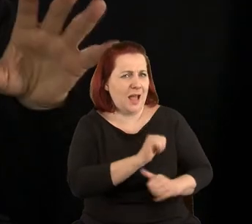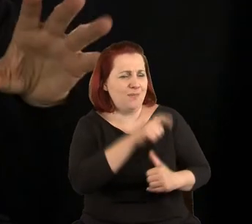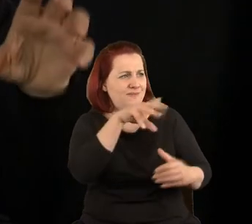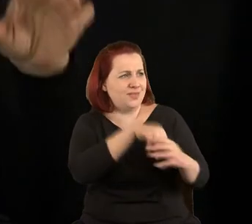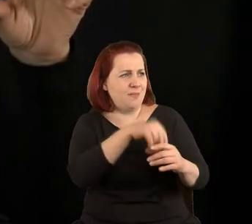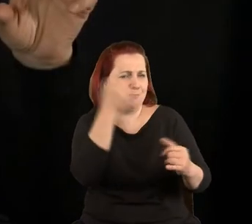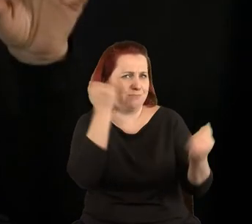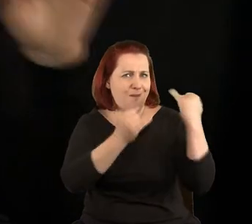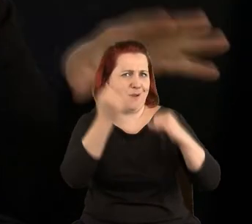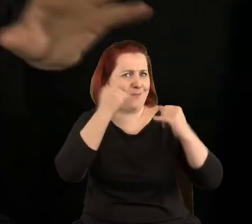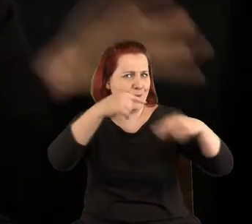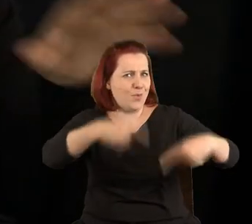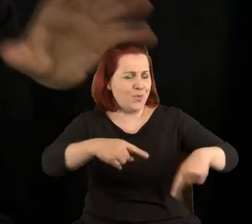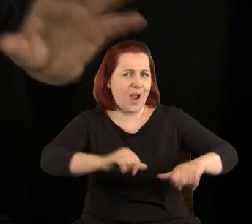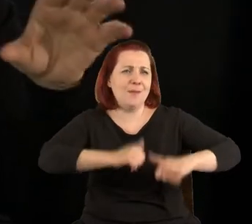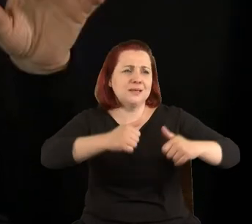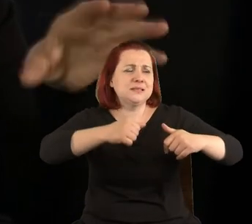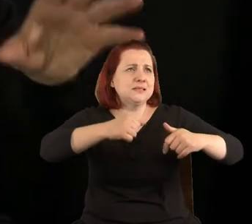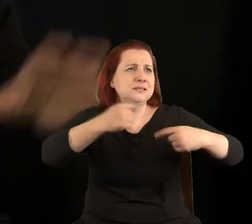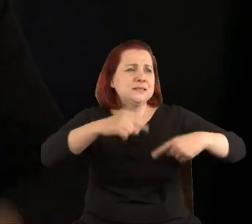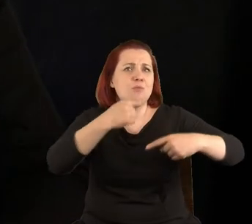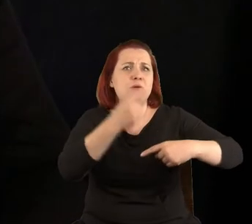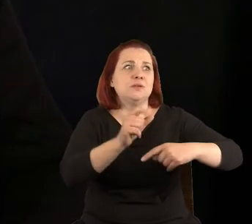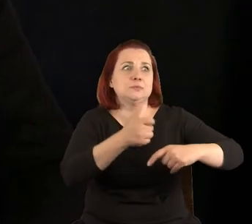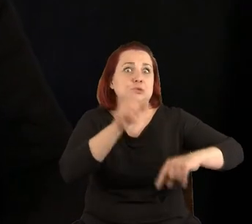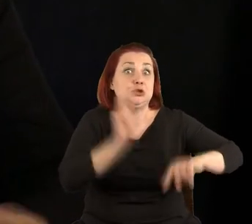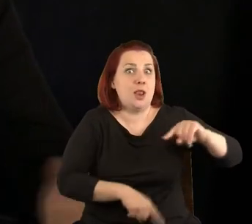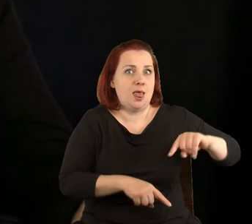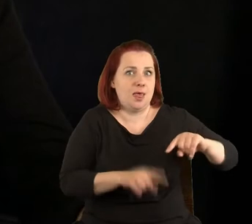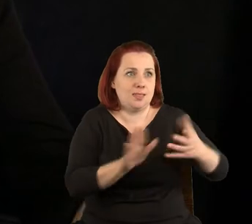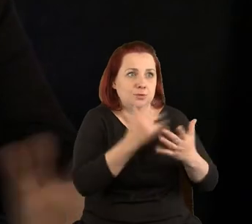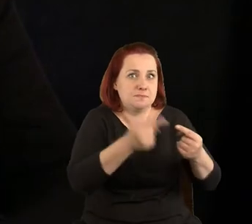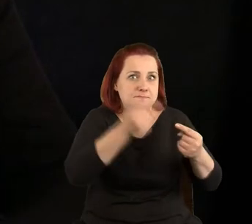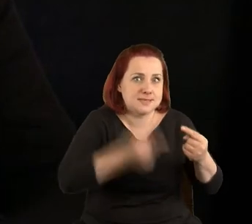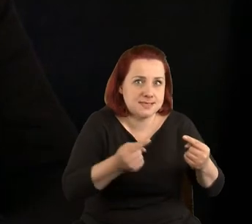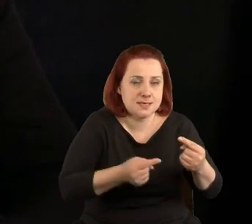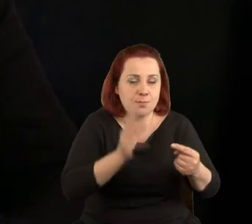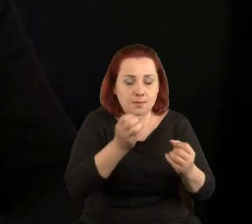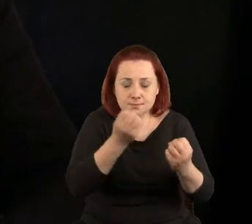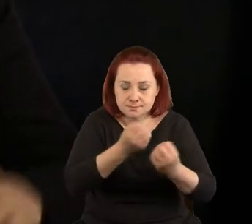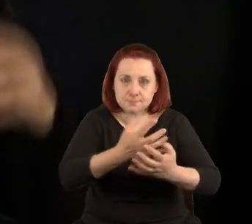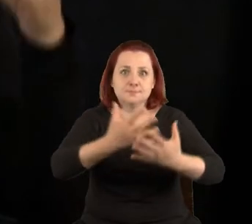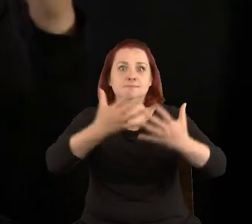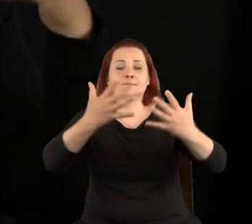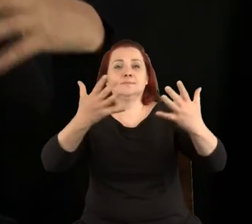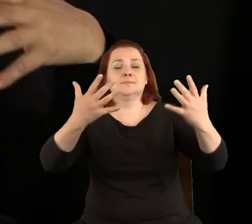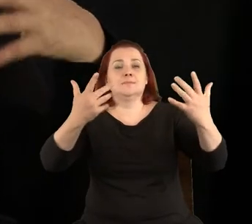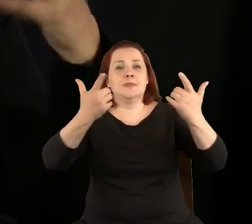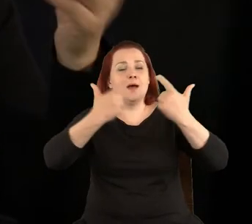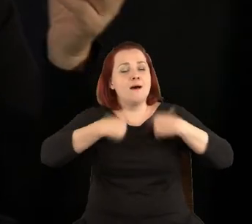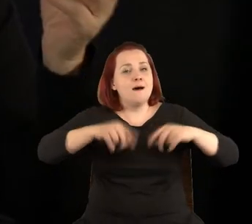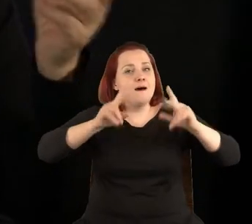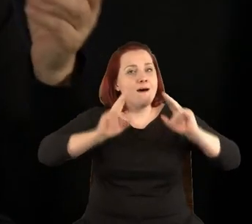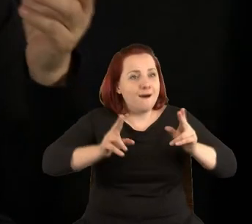faux pas, żeby nie powiedzieć czegoś, czego nie należy. I w końcu naprawdę olśnienie, że z